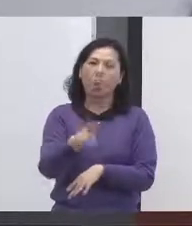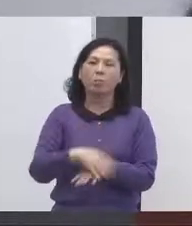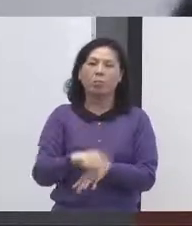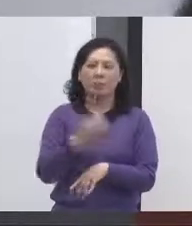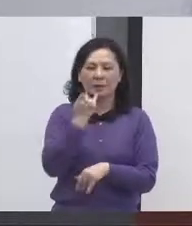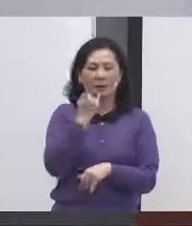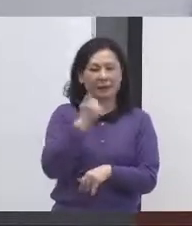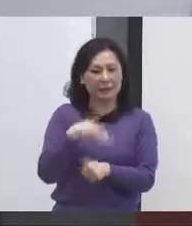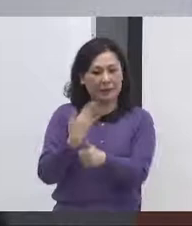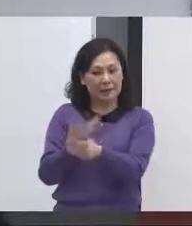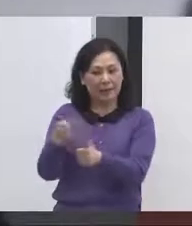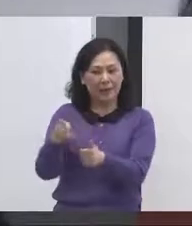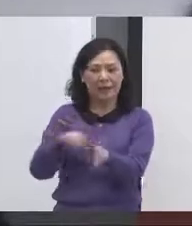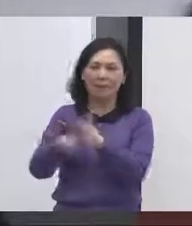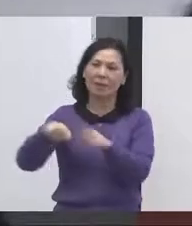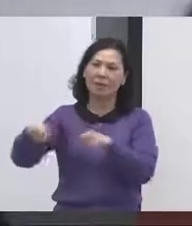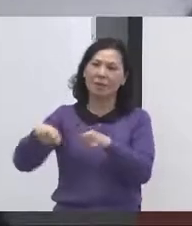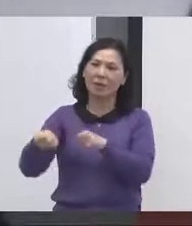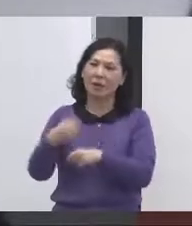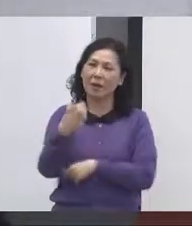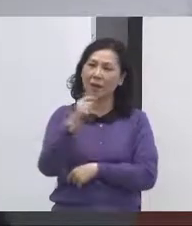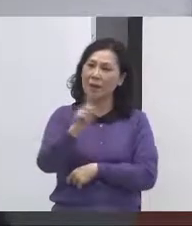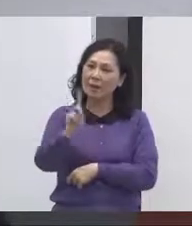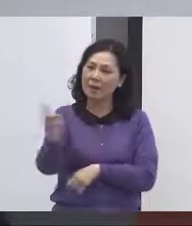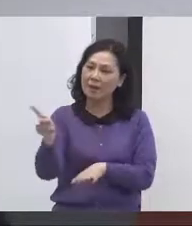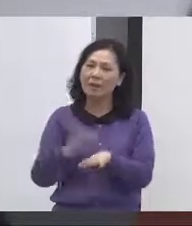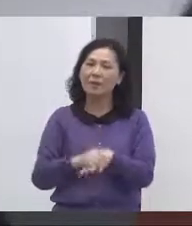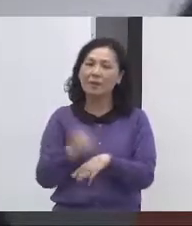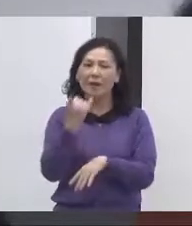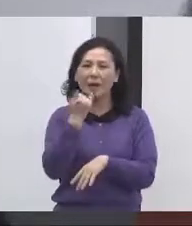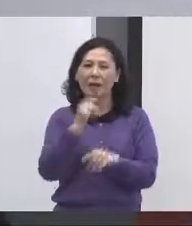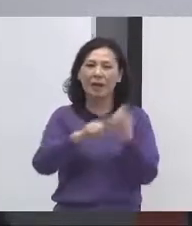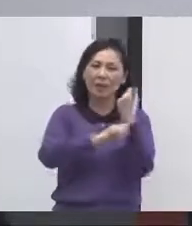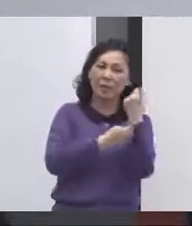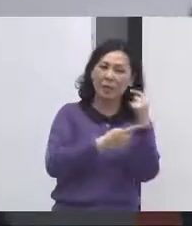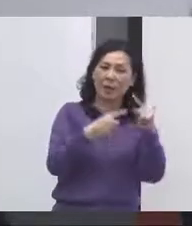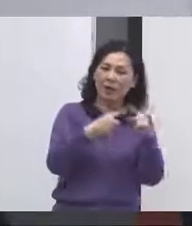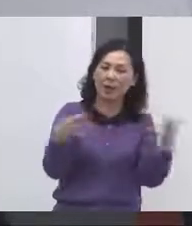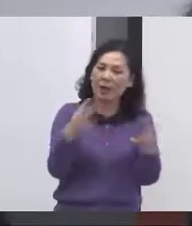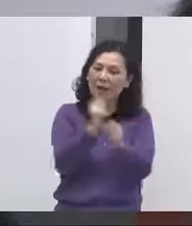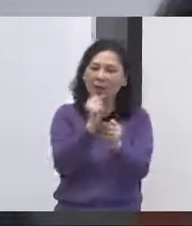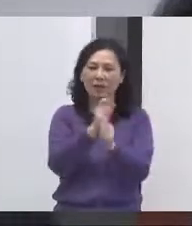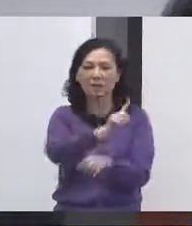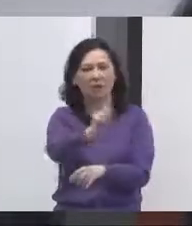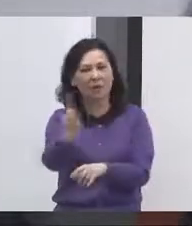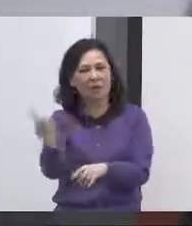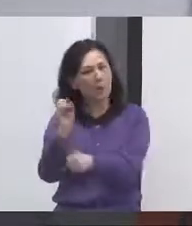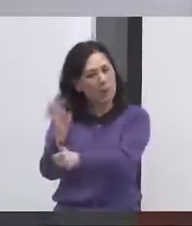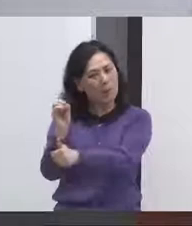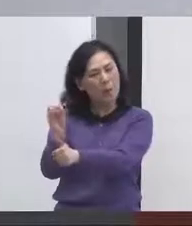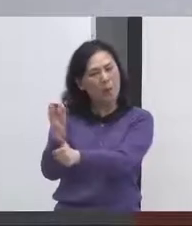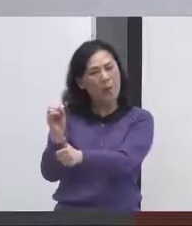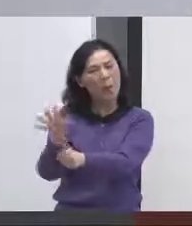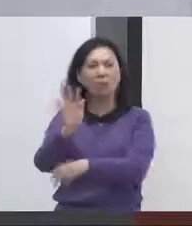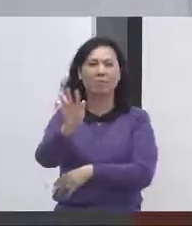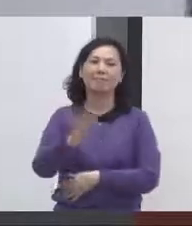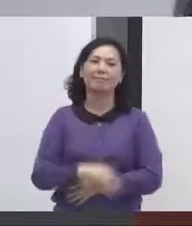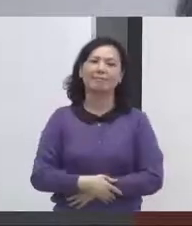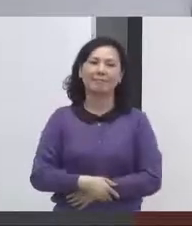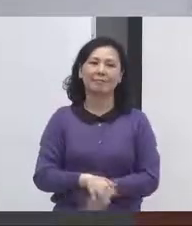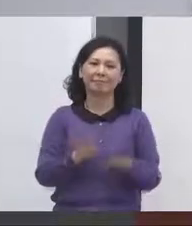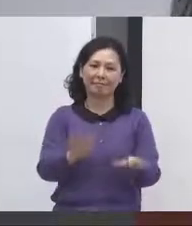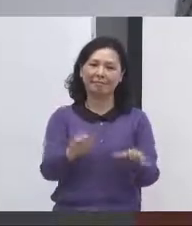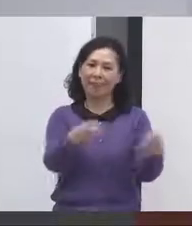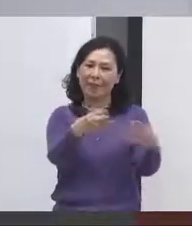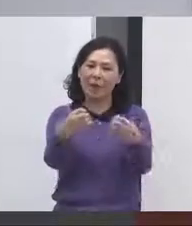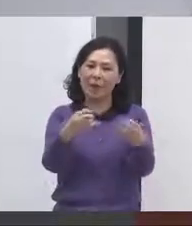一些很好的建议，说你可能有几种做法，好，要不要跟法人合作，要不要怎么做等等的。好，所以我想这个我们今天讨论的层次非常